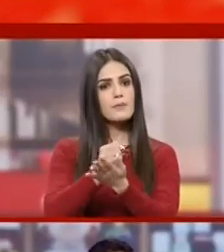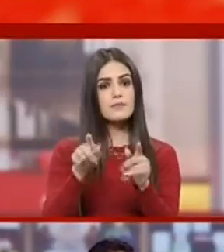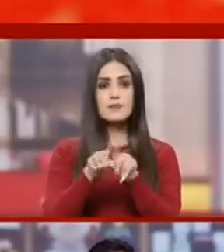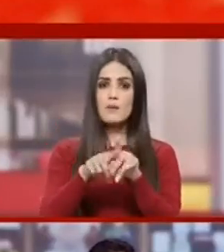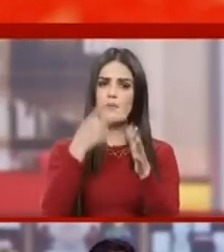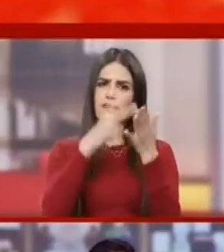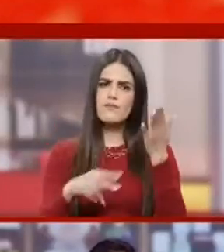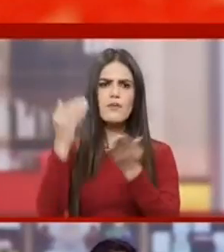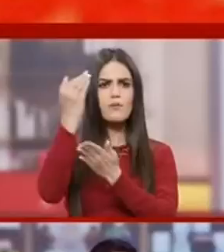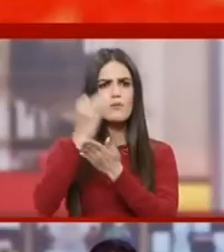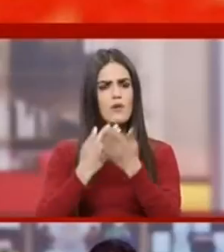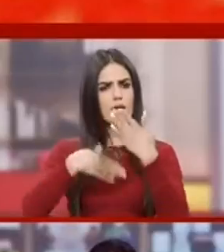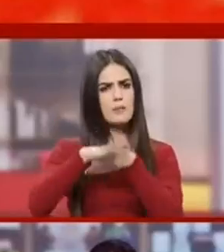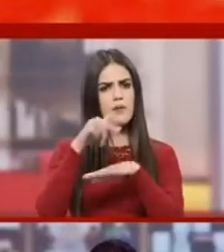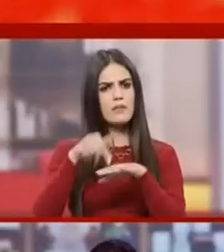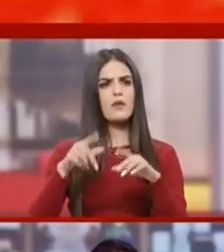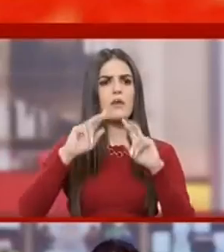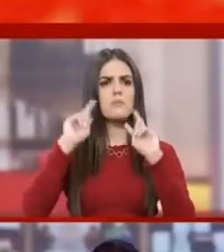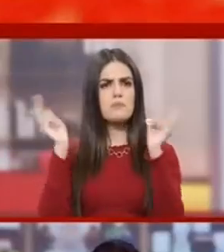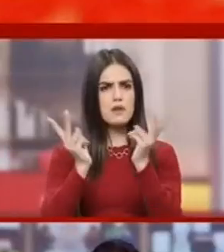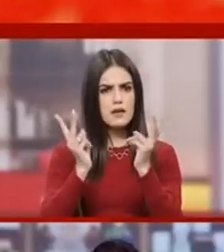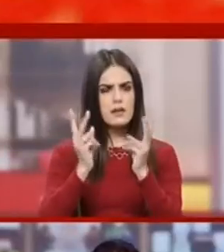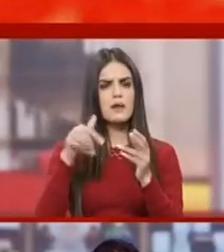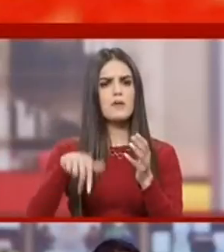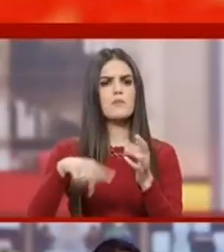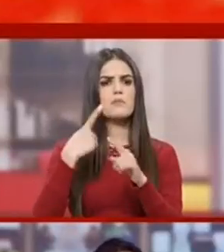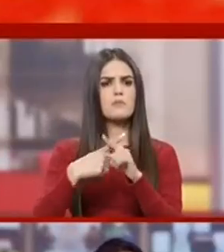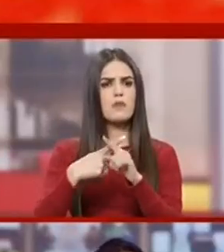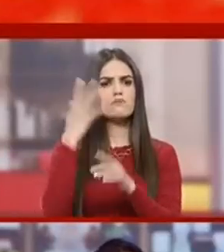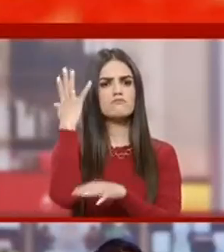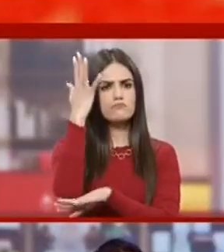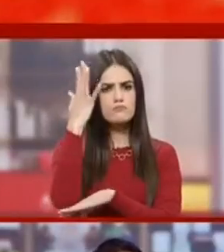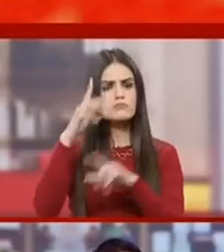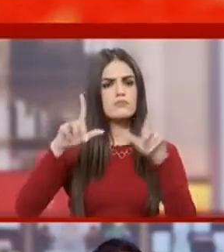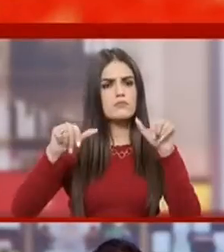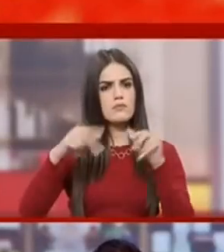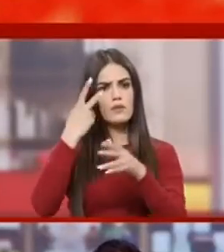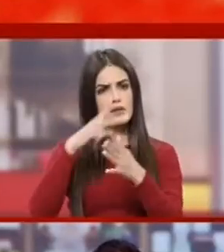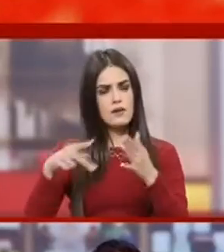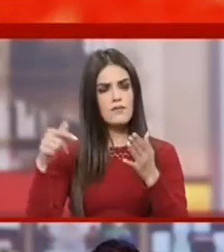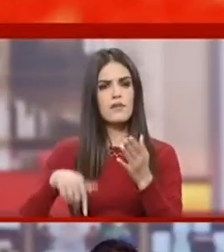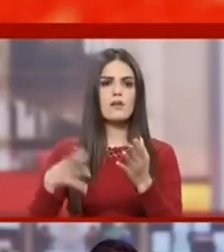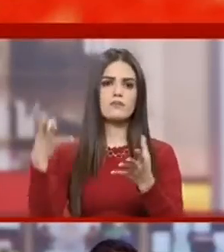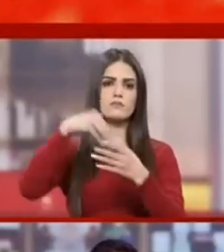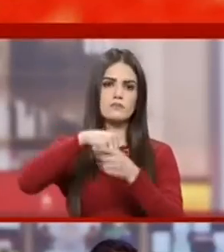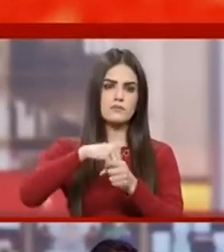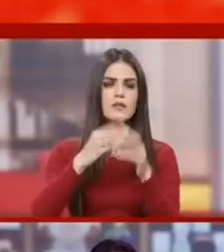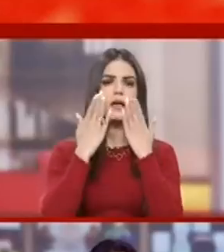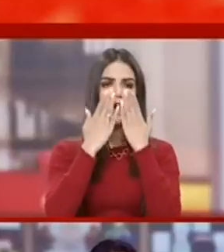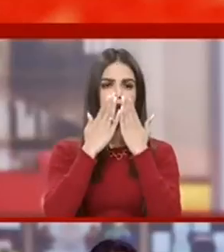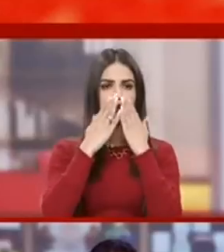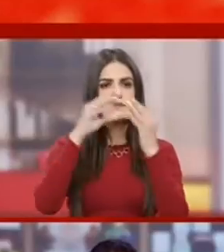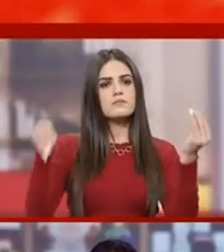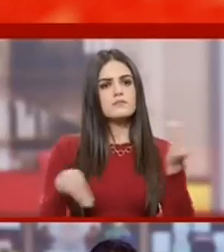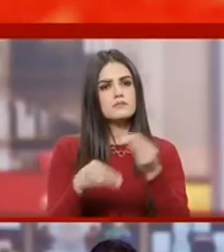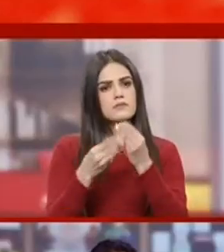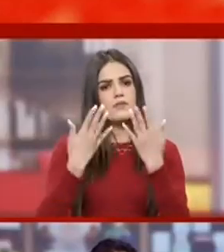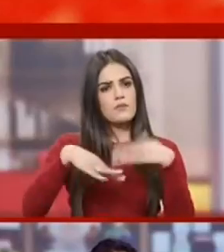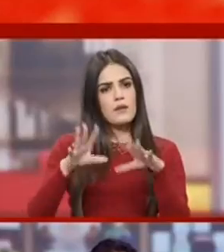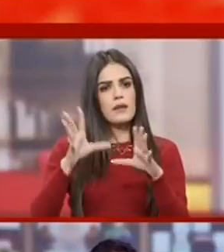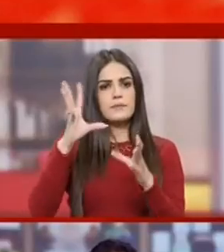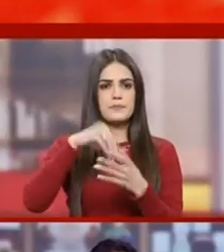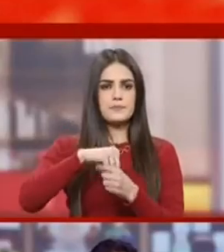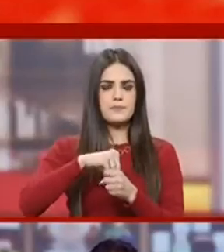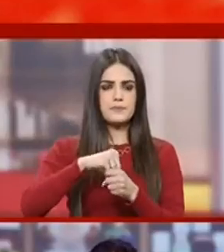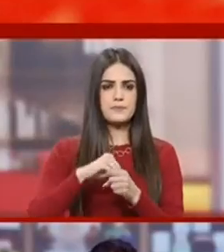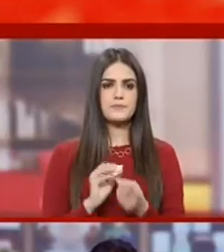अन्य कारिक्रम जैसे समेलन, प्रदर्शनी और लगू पार्ठिक्रम भी छेतर में ग्यान का अधार बनाने के लिए